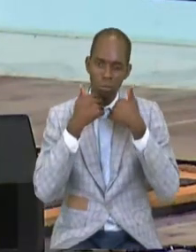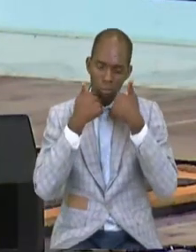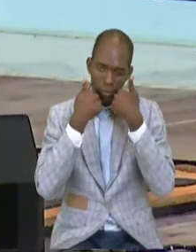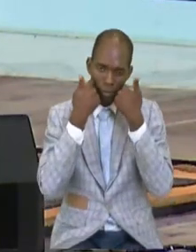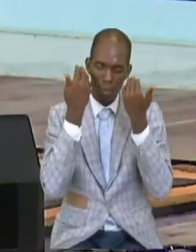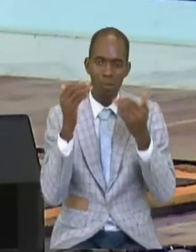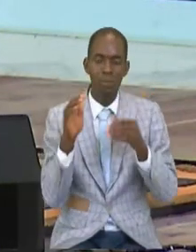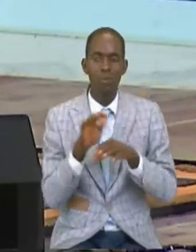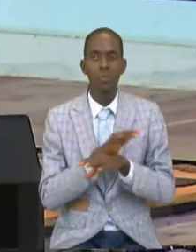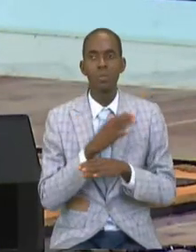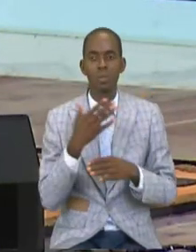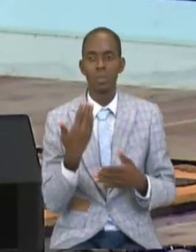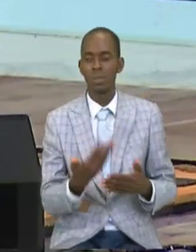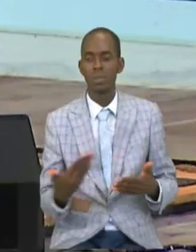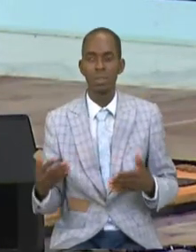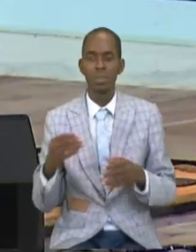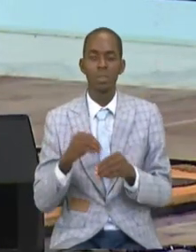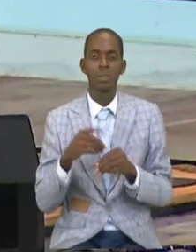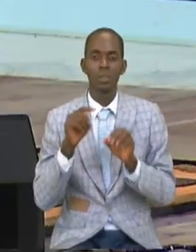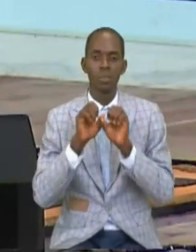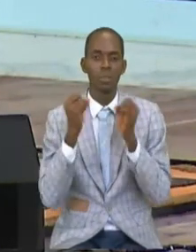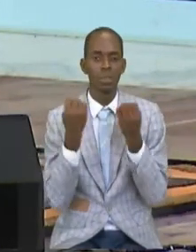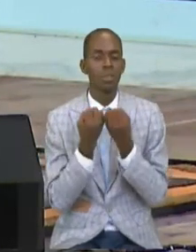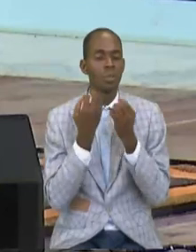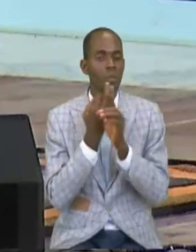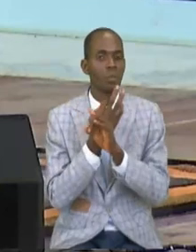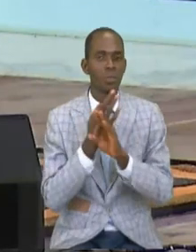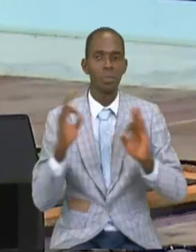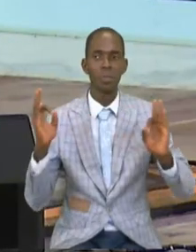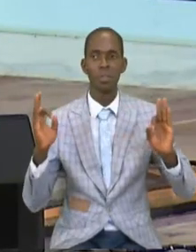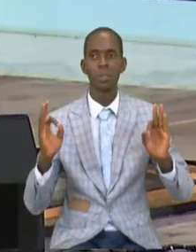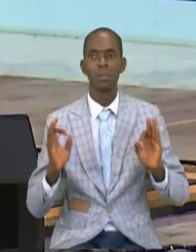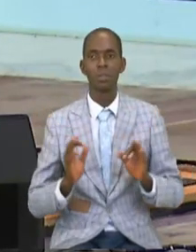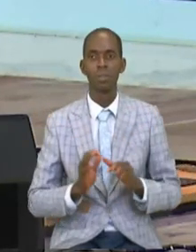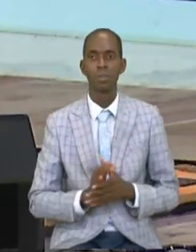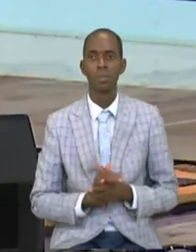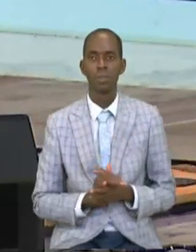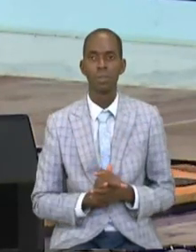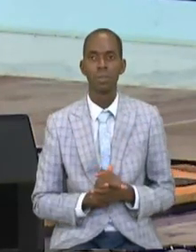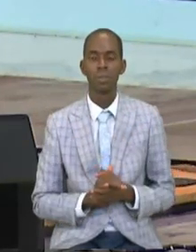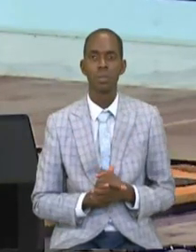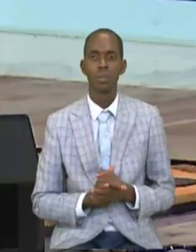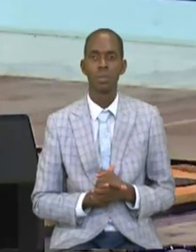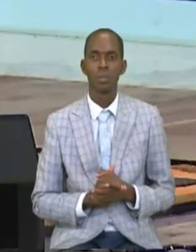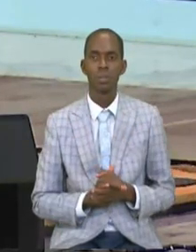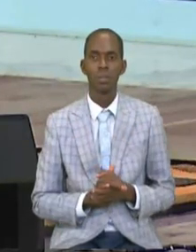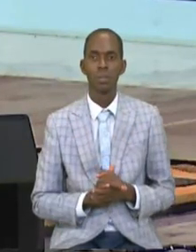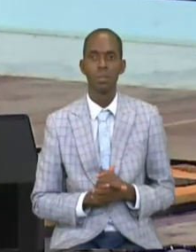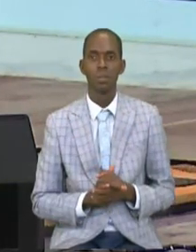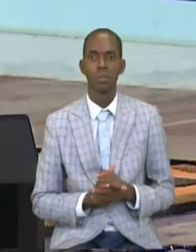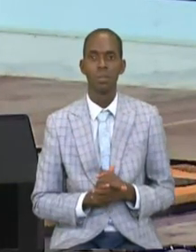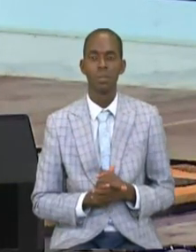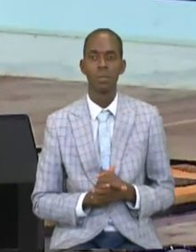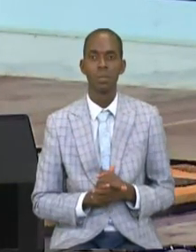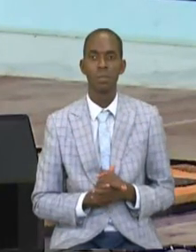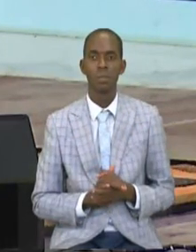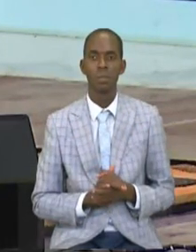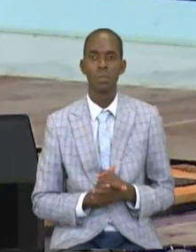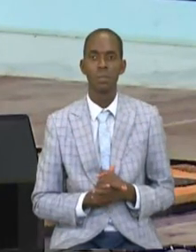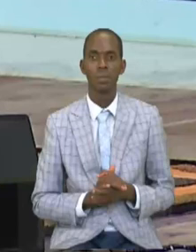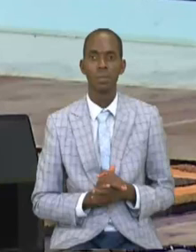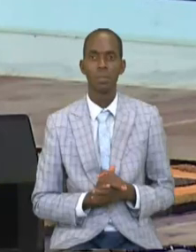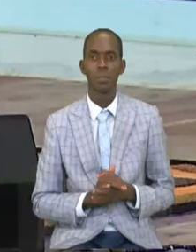Affranchi de toutes les activités ignobles, de disgrâce de la société, vous en êtes affranchi.